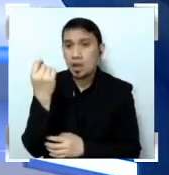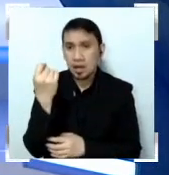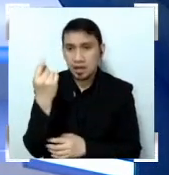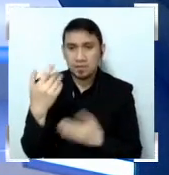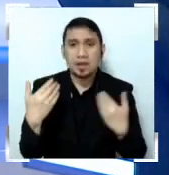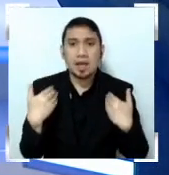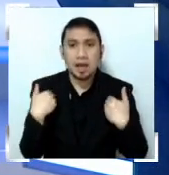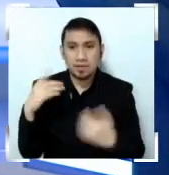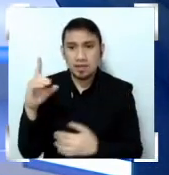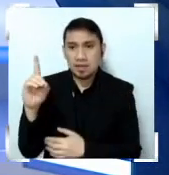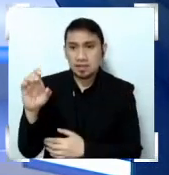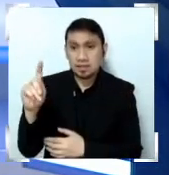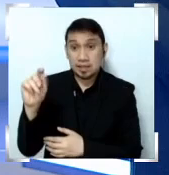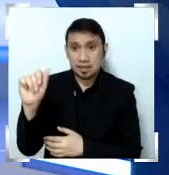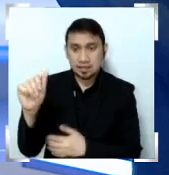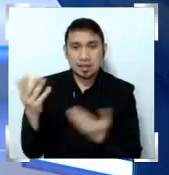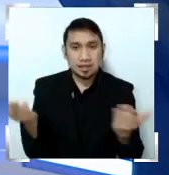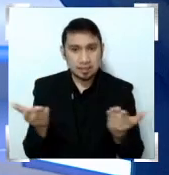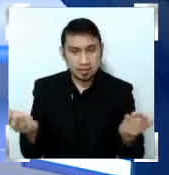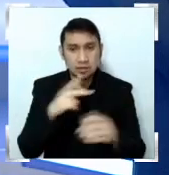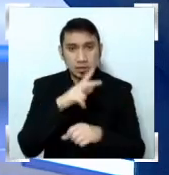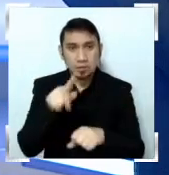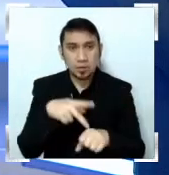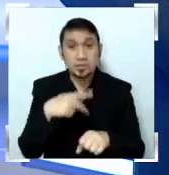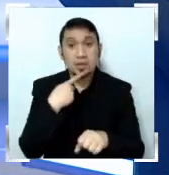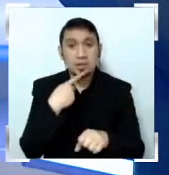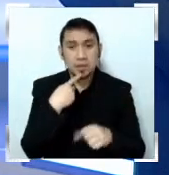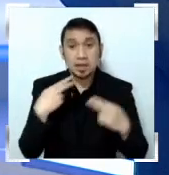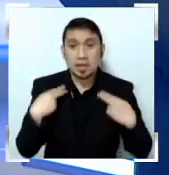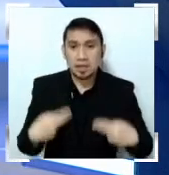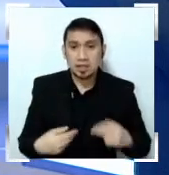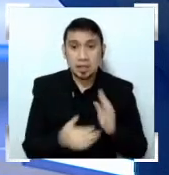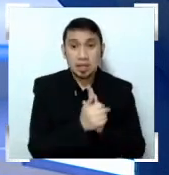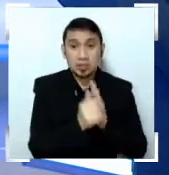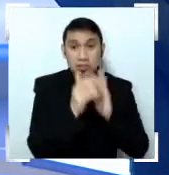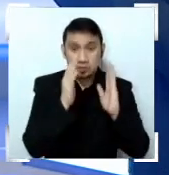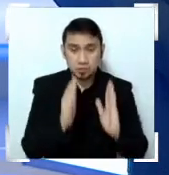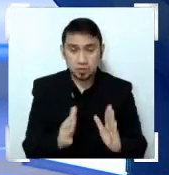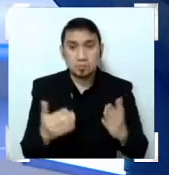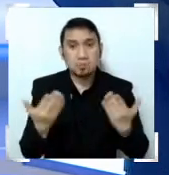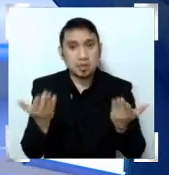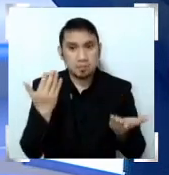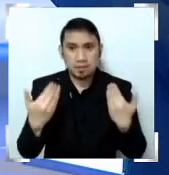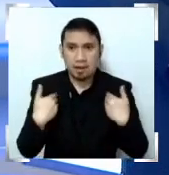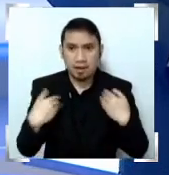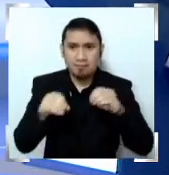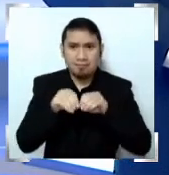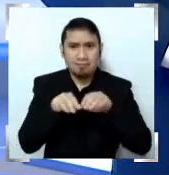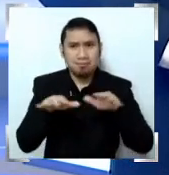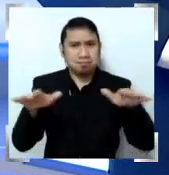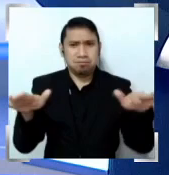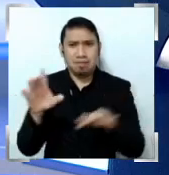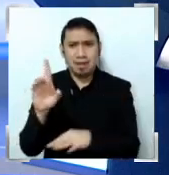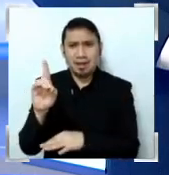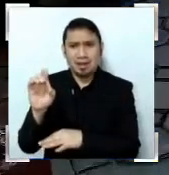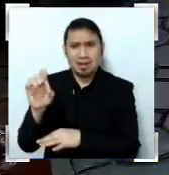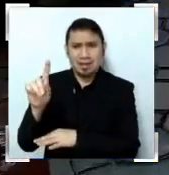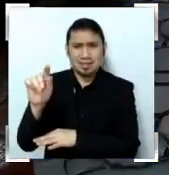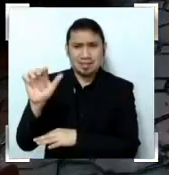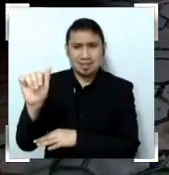bansa. Lalo pat pangamba ng isang health expert, baka magkaroon na ng local transmission. Saksi si Tina Panganiban